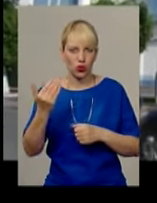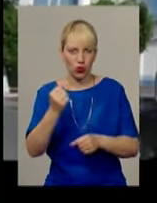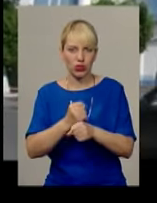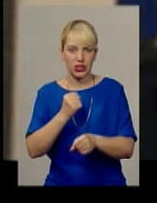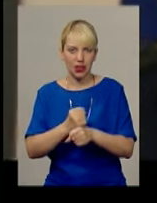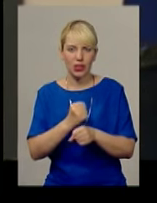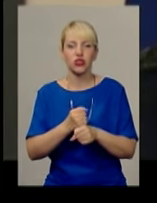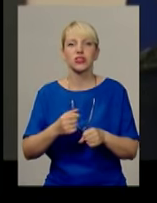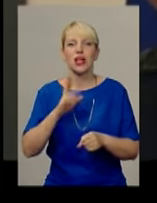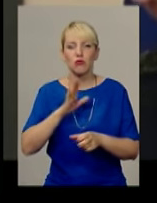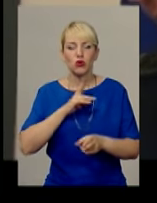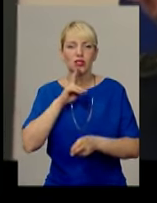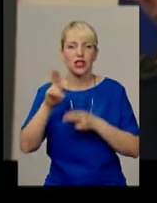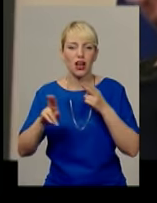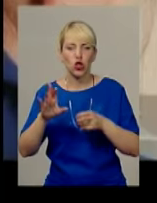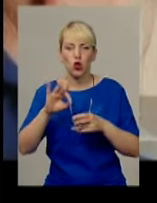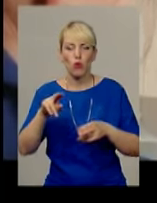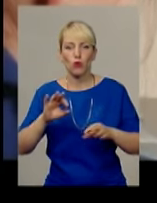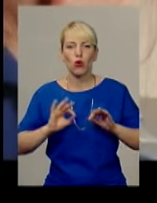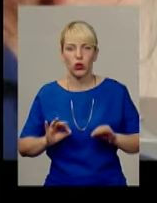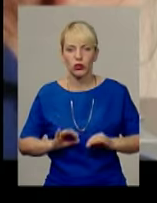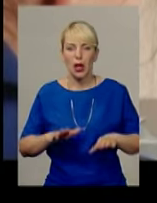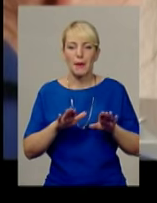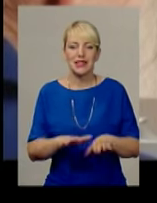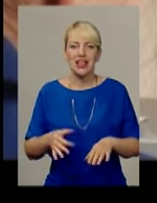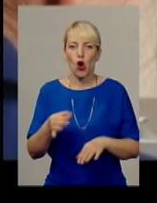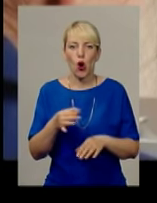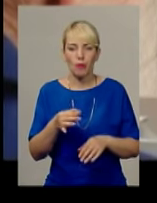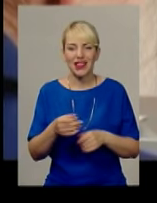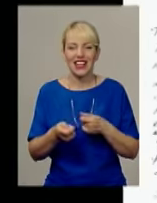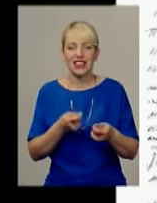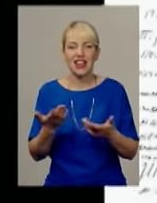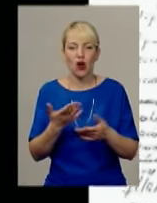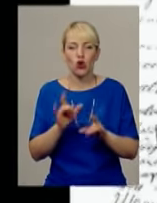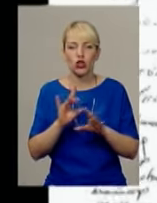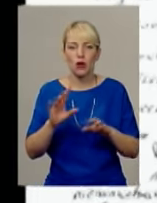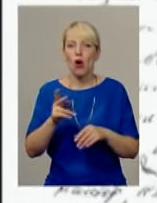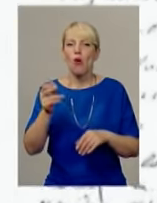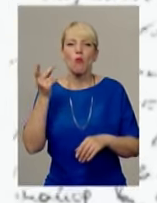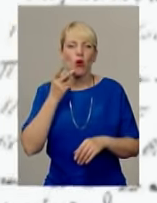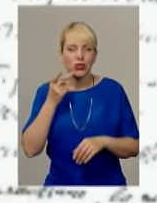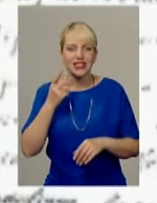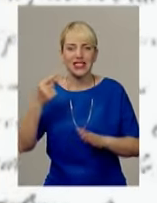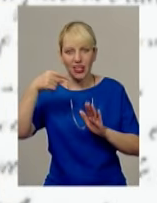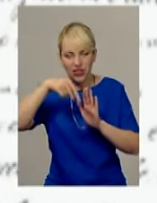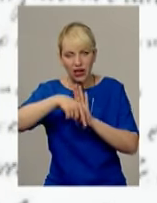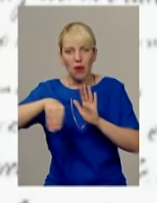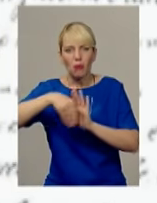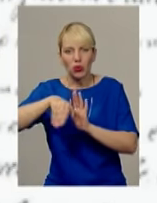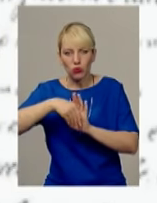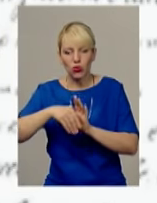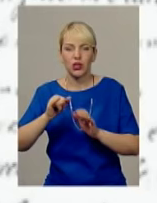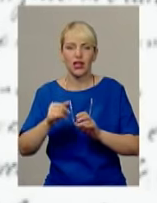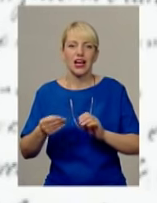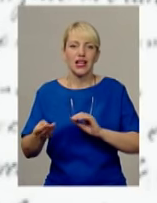звернення скаргу до прокуратури та місцевої облдержадміністрації, в якому розповідали про постійні побори всередині структури, торгівлю посадами та